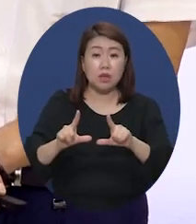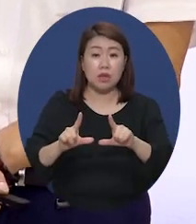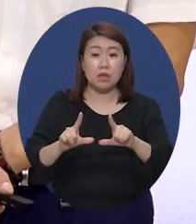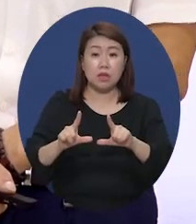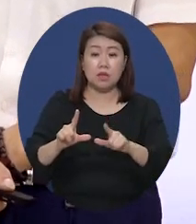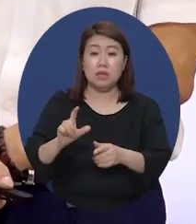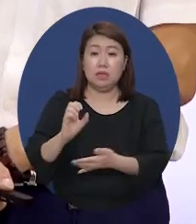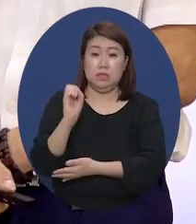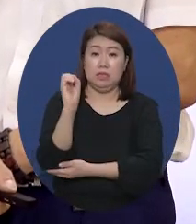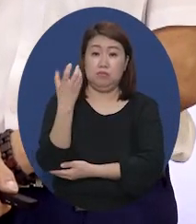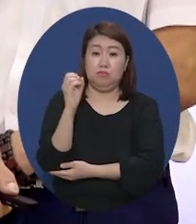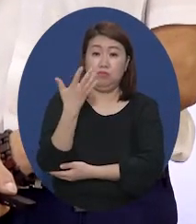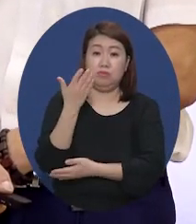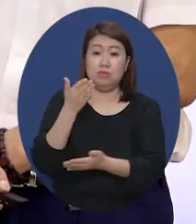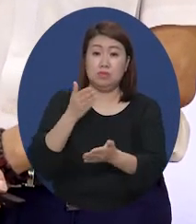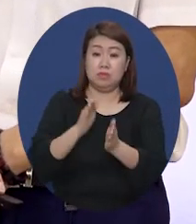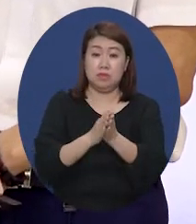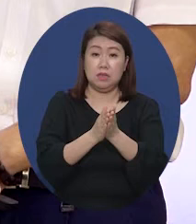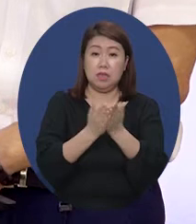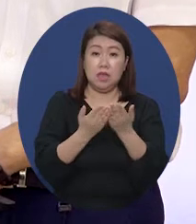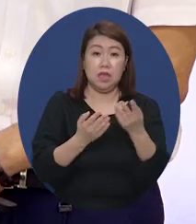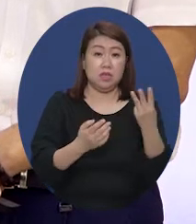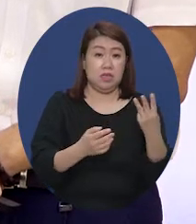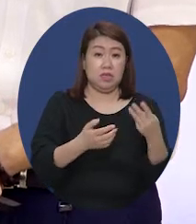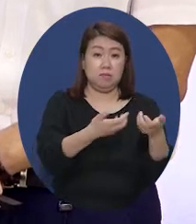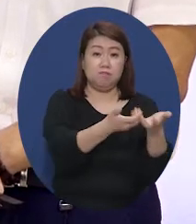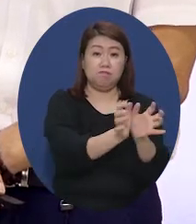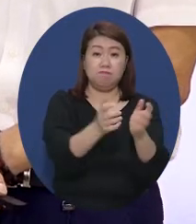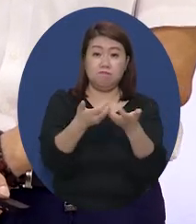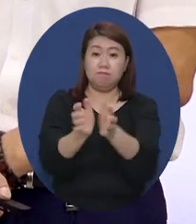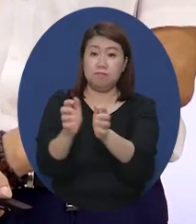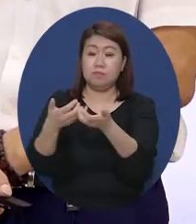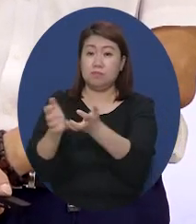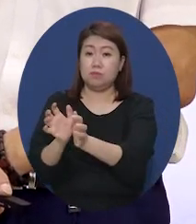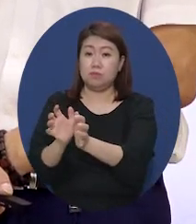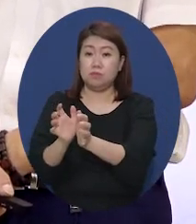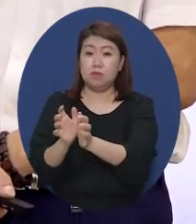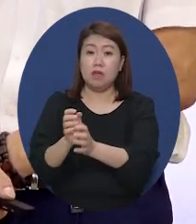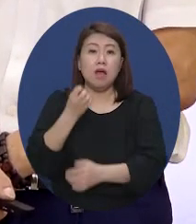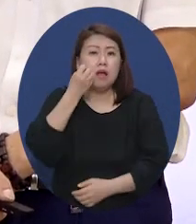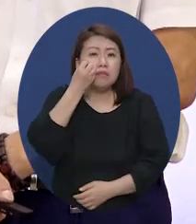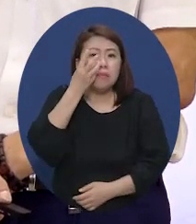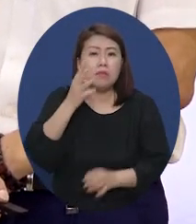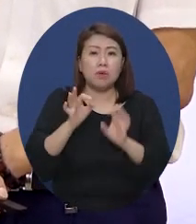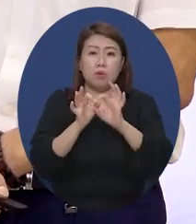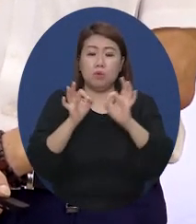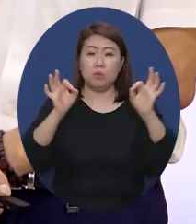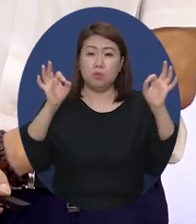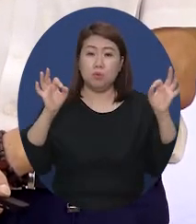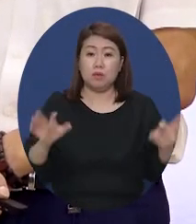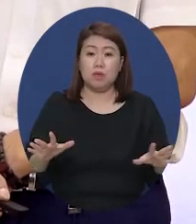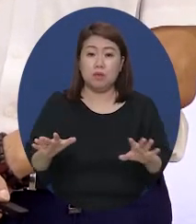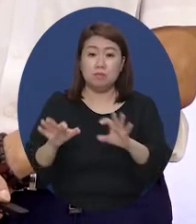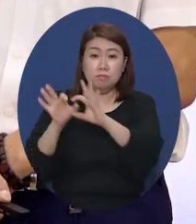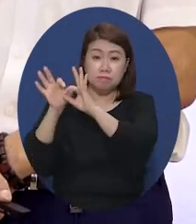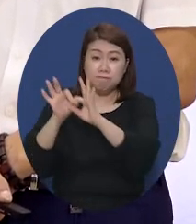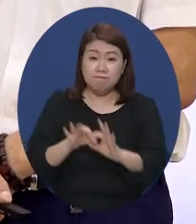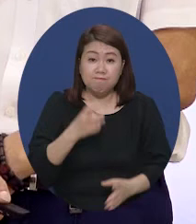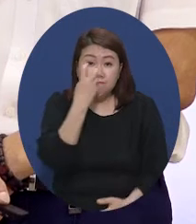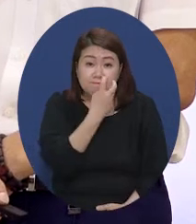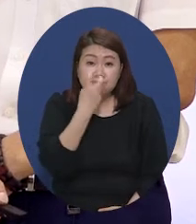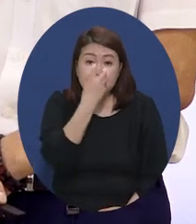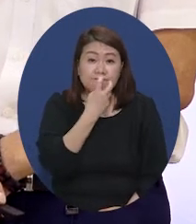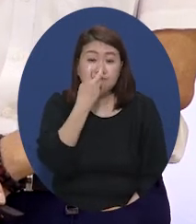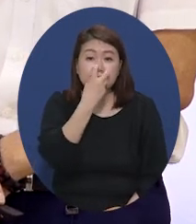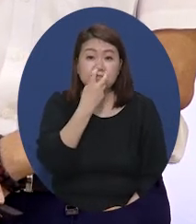브라질의 시사주간지인 베자에서 한번 3개의 그룹으로 기자단을 꾸려서 3개월 정도인가요? 그래 걸쳐서 그